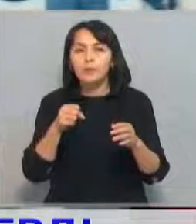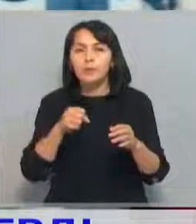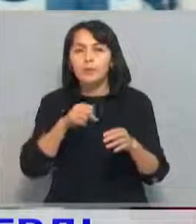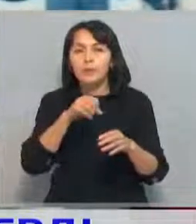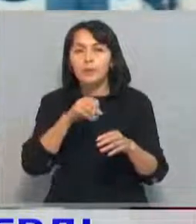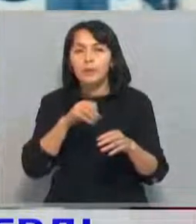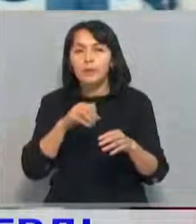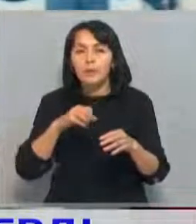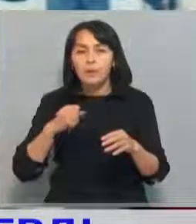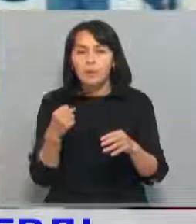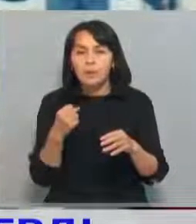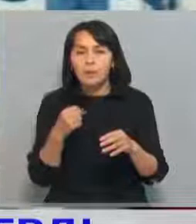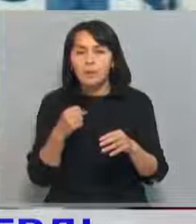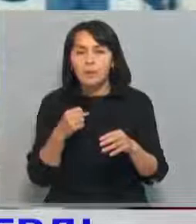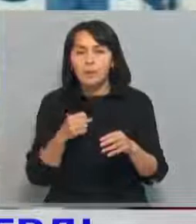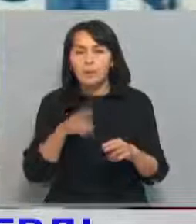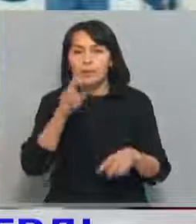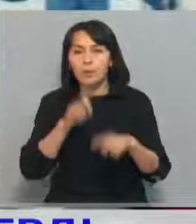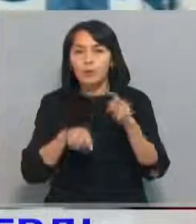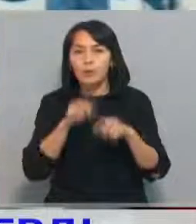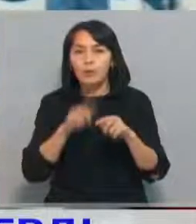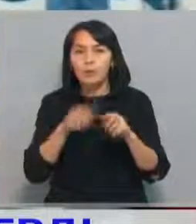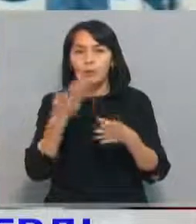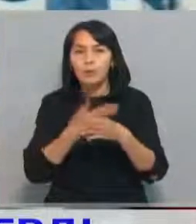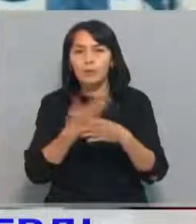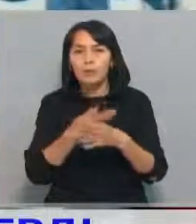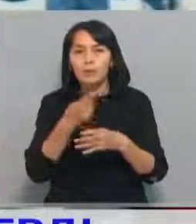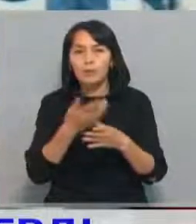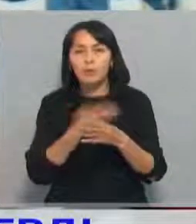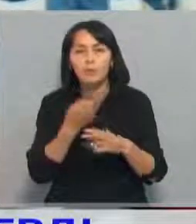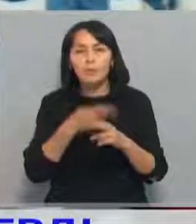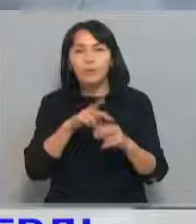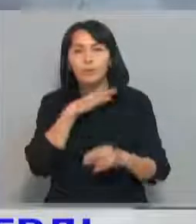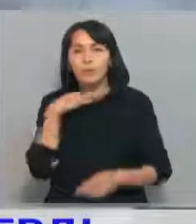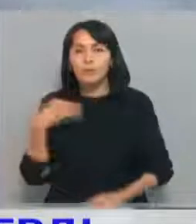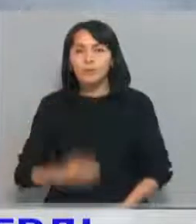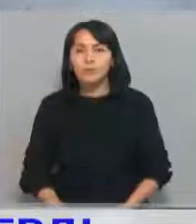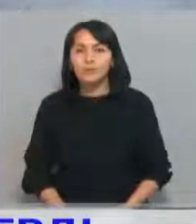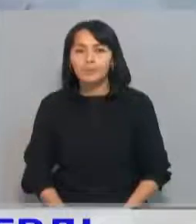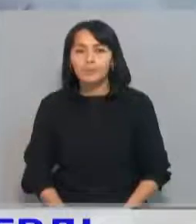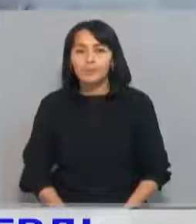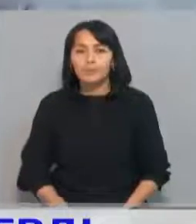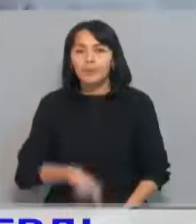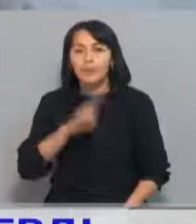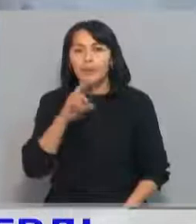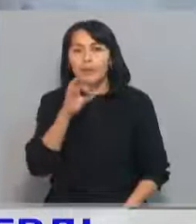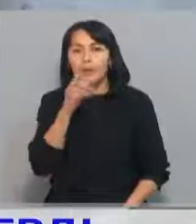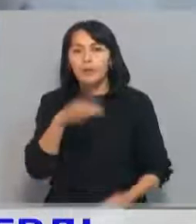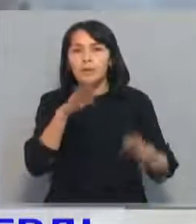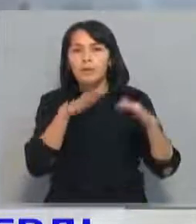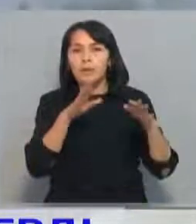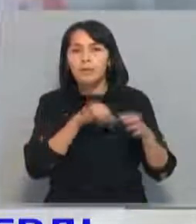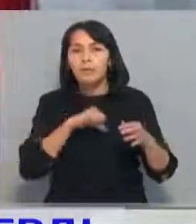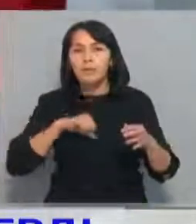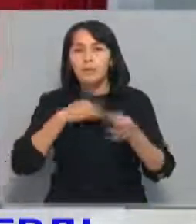көмектесті. Солар әперді. Мен енді оларды айтып өтпесем болмайды, өйткені олардың көмегі шексіз. Келес текстиль өз өнімдерін